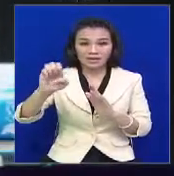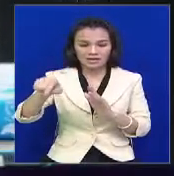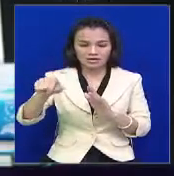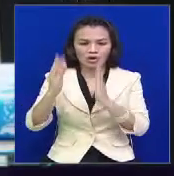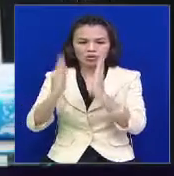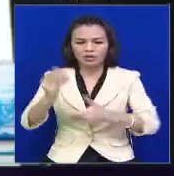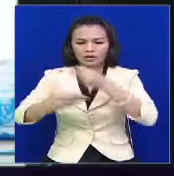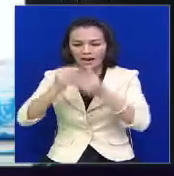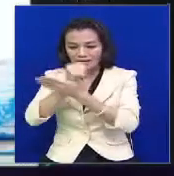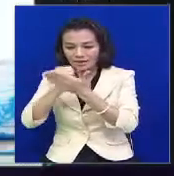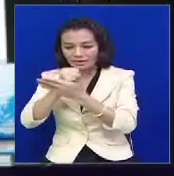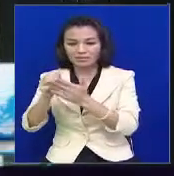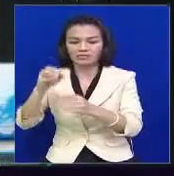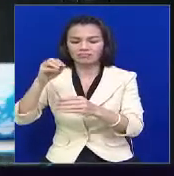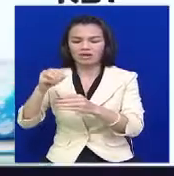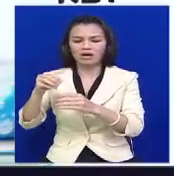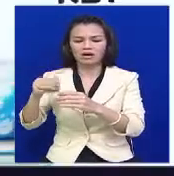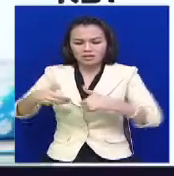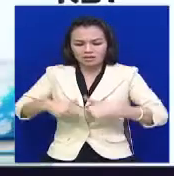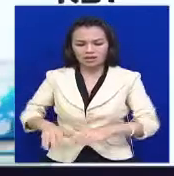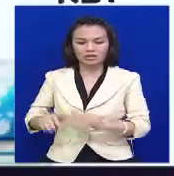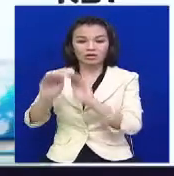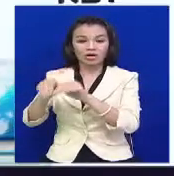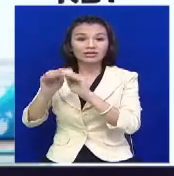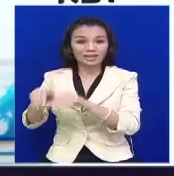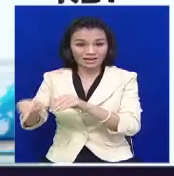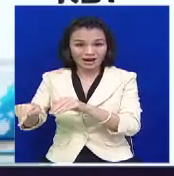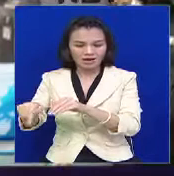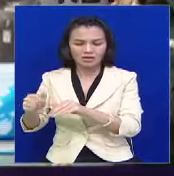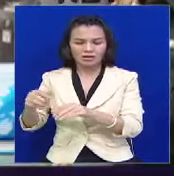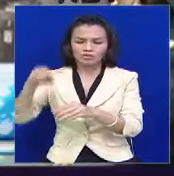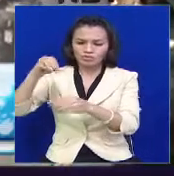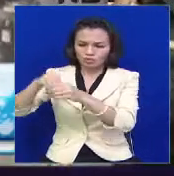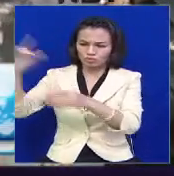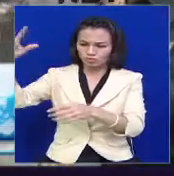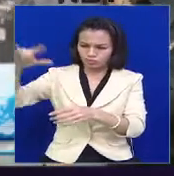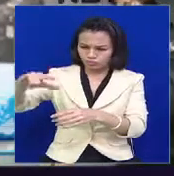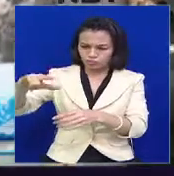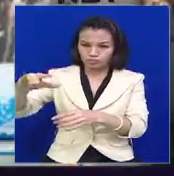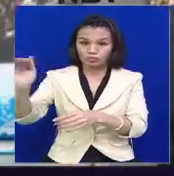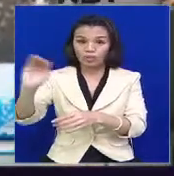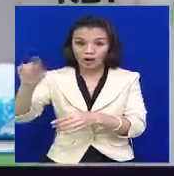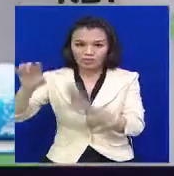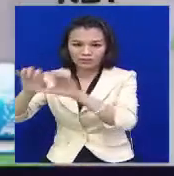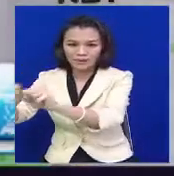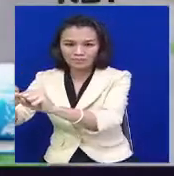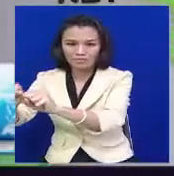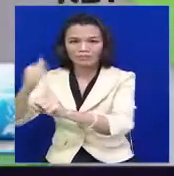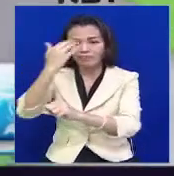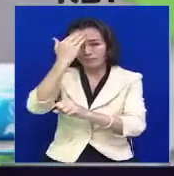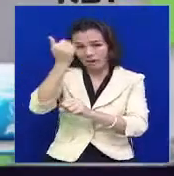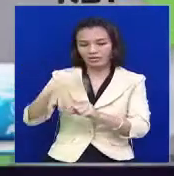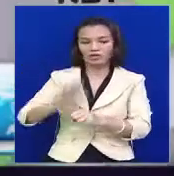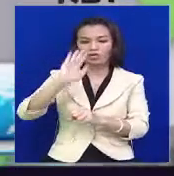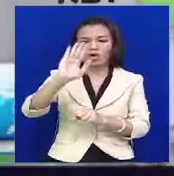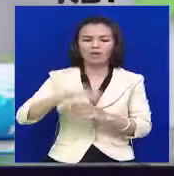ออสเตรเลียถูกจับกุมตัวได้ที่สนามบินสุวรรณภูมิขณะที่เดินทางเข้าประเทศไทยหลังทางการนิวซีแลนด์ประสานขอให้ทำการจับกุม